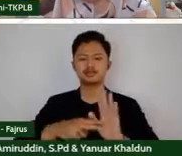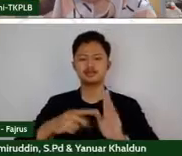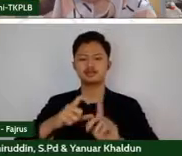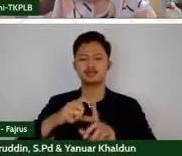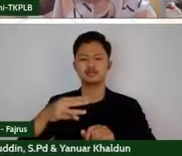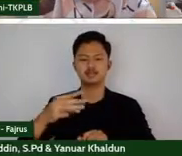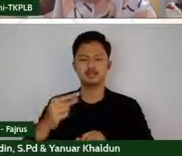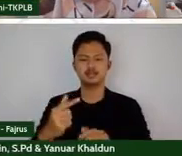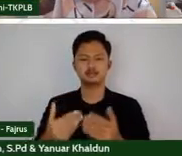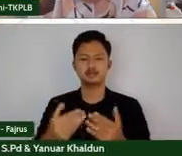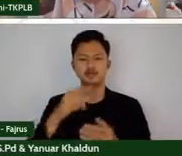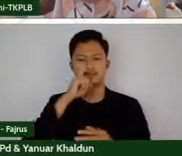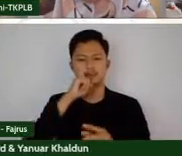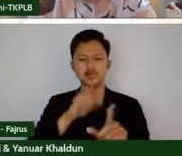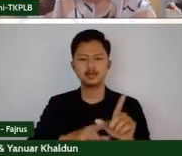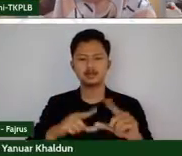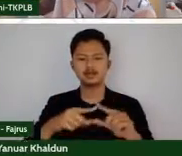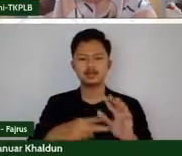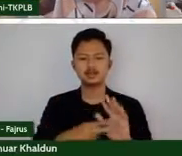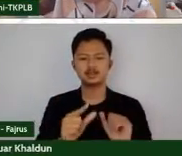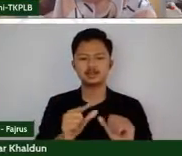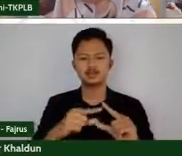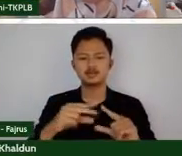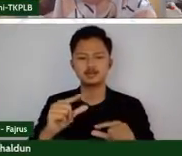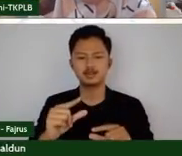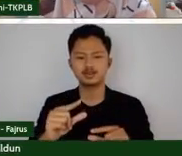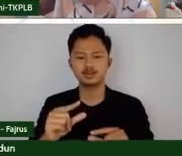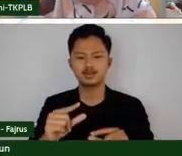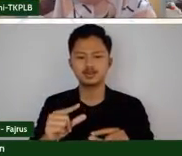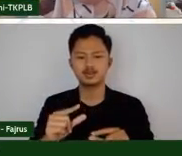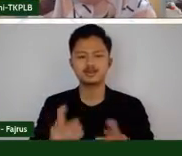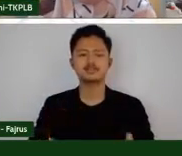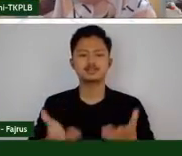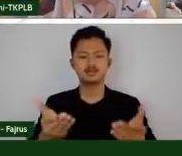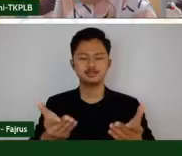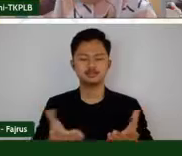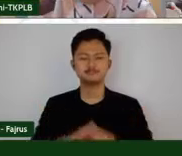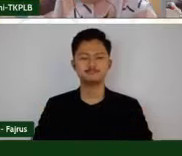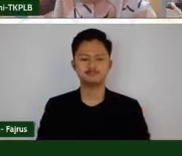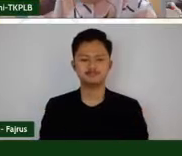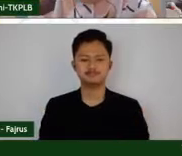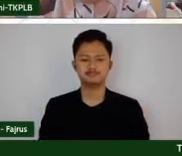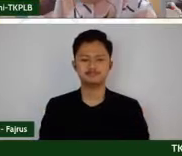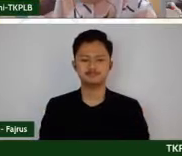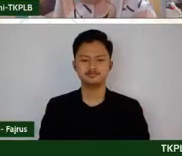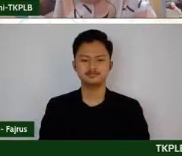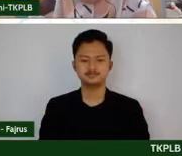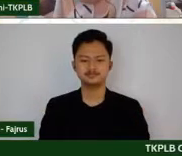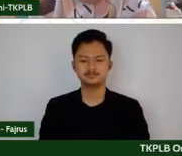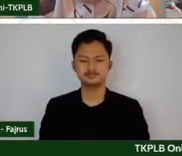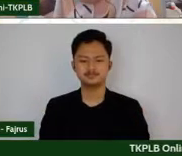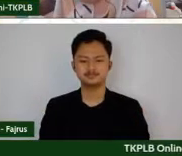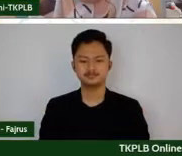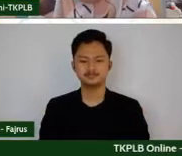Pak Yanuar. Ya, silakan siapa dulu. Enggak apa-apa. Ya, halo. Saya duluan, silakan.